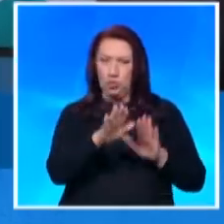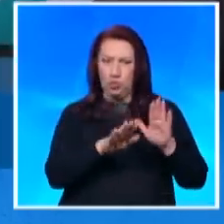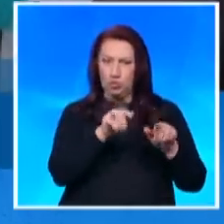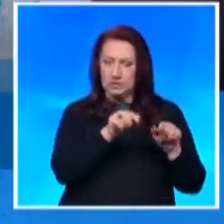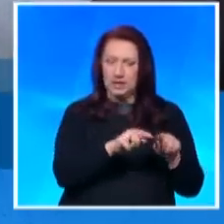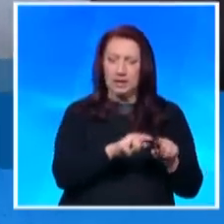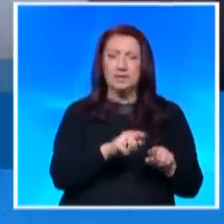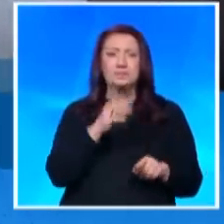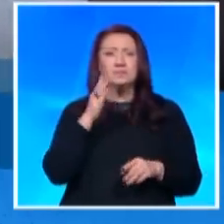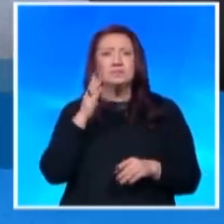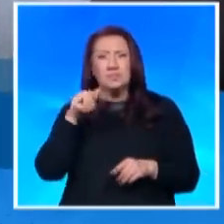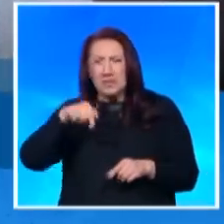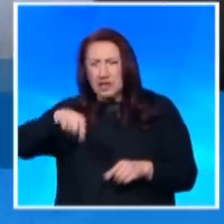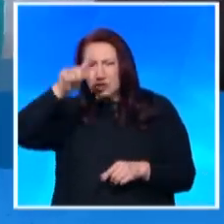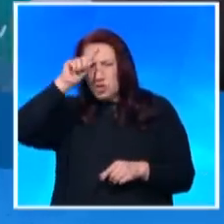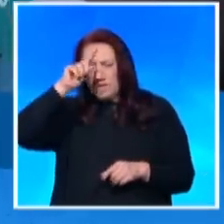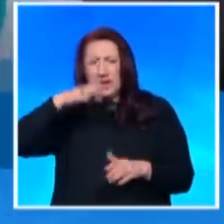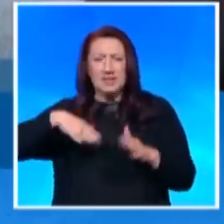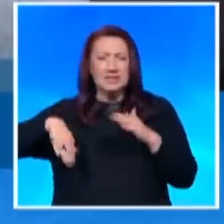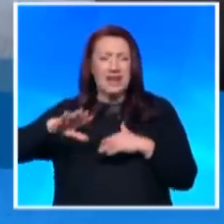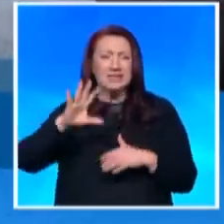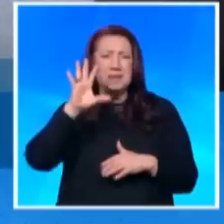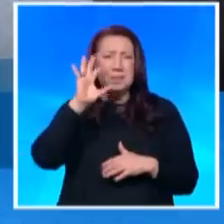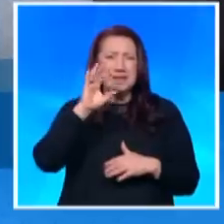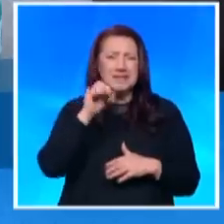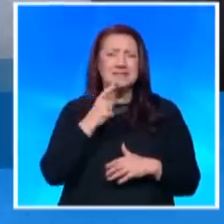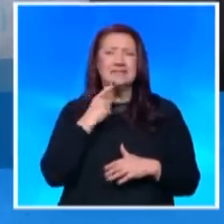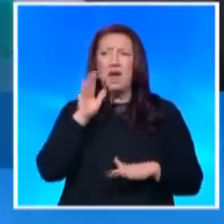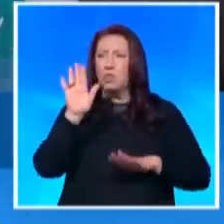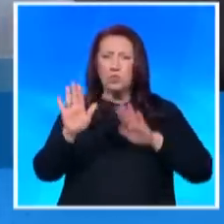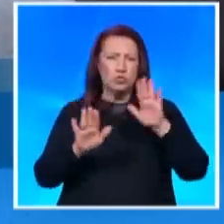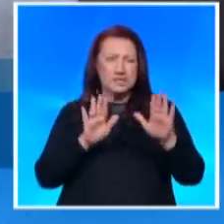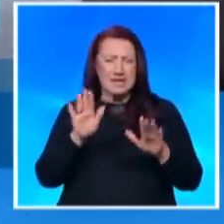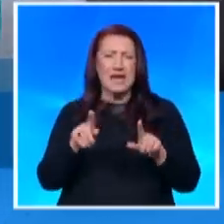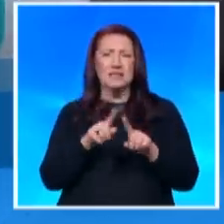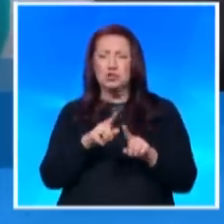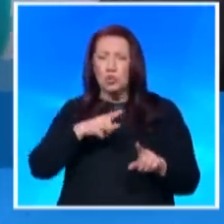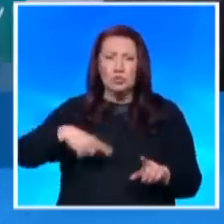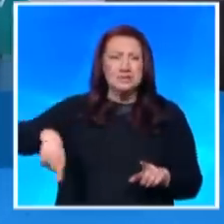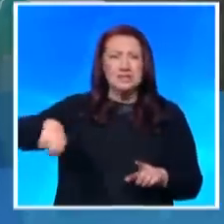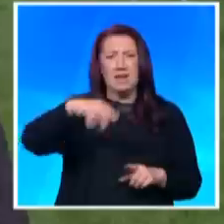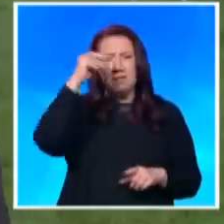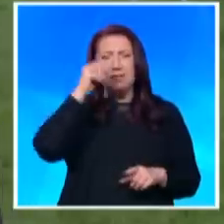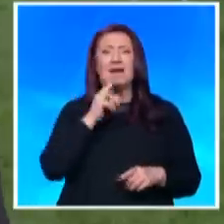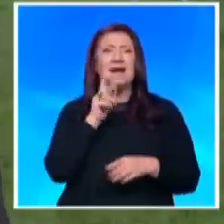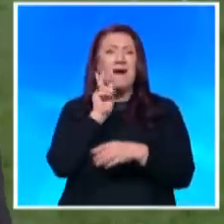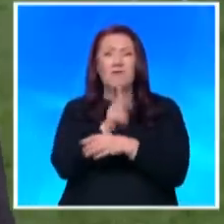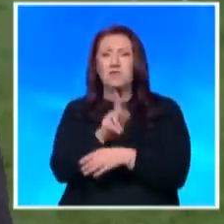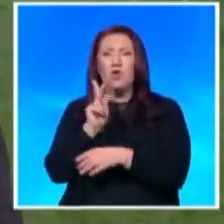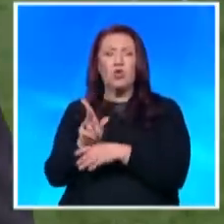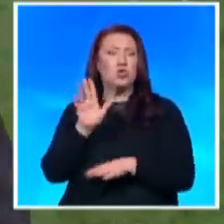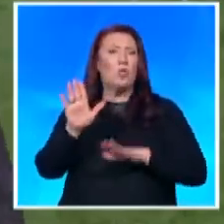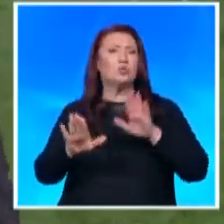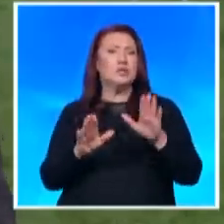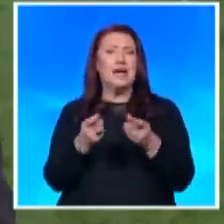столицата са над 50 галерии и музеи. Десетки са и в цялата страна. Всички са с вход свободен, както